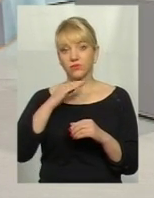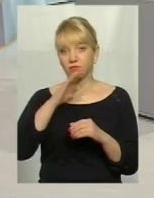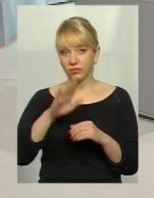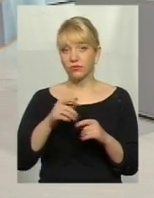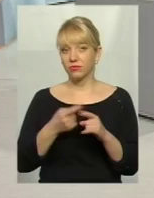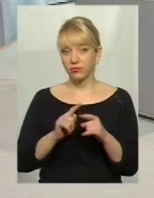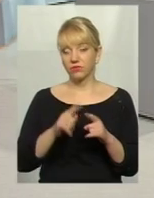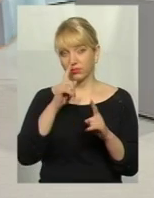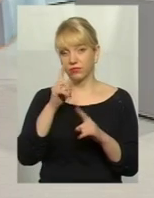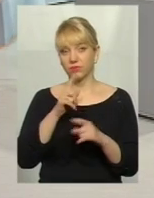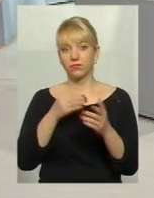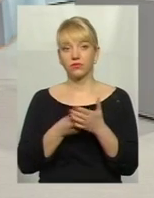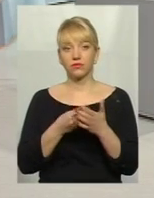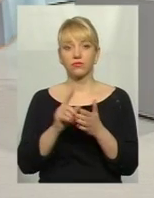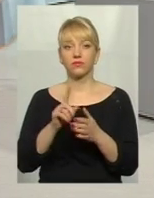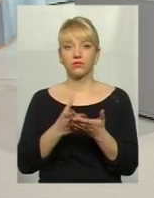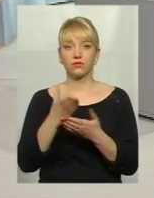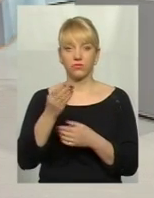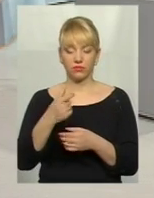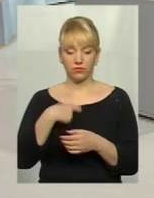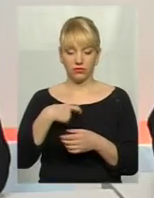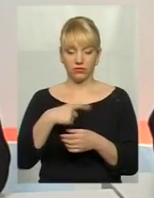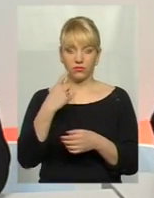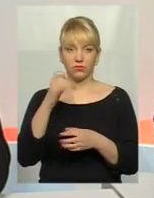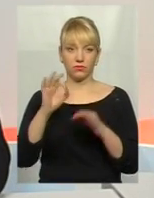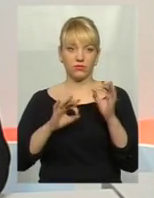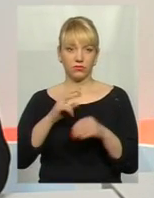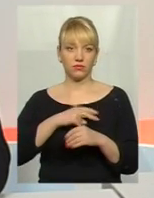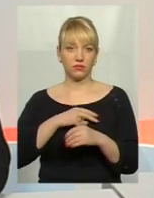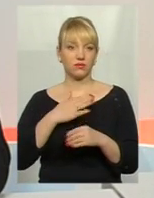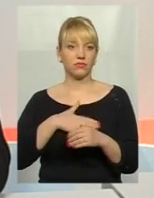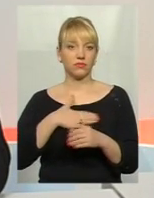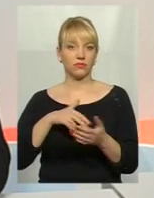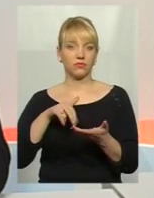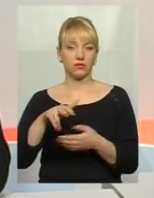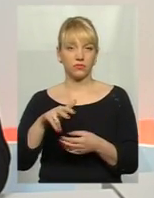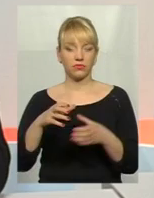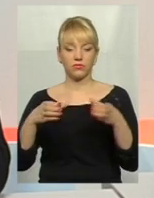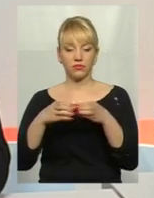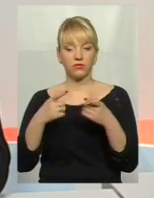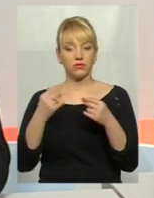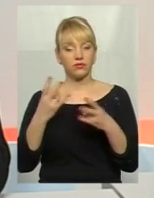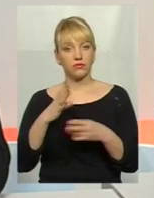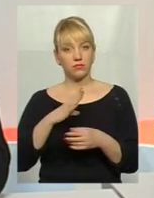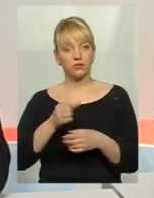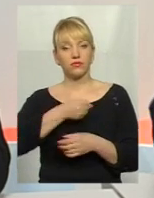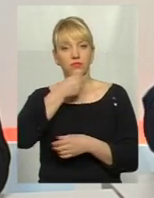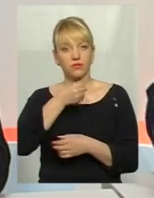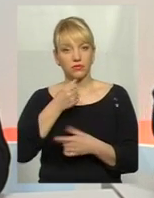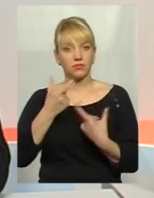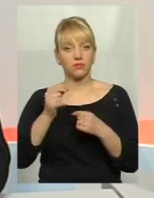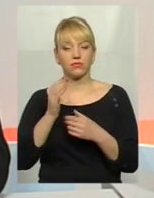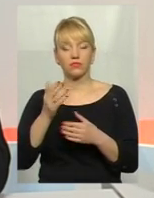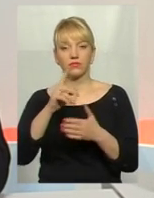цього невеликого бюджету для того, щоб навіть виплачувати собі 100% премію. Для чого йти в громаду, де доведеться бути старостою, де з тебе